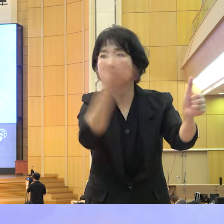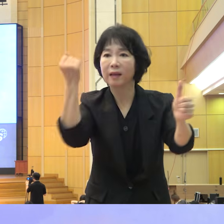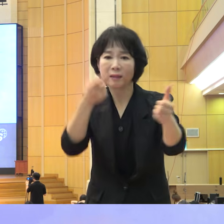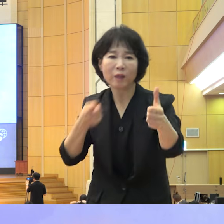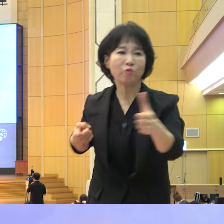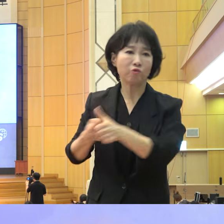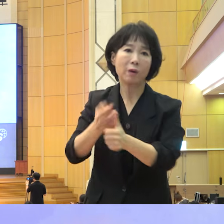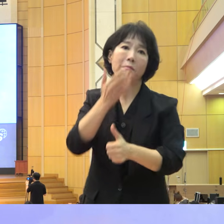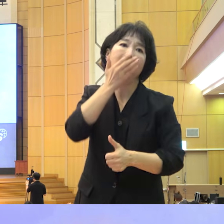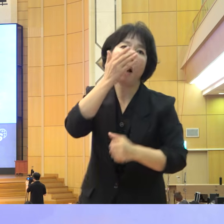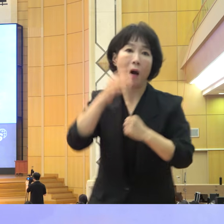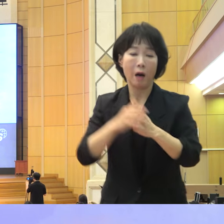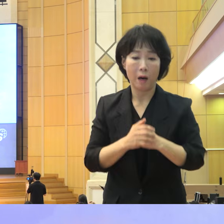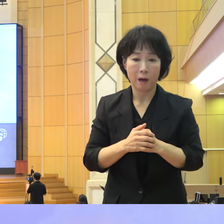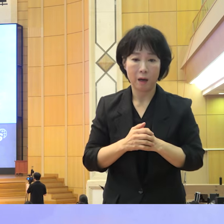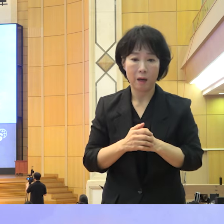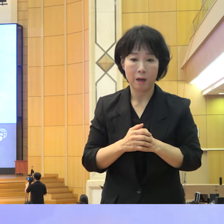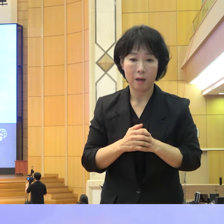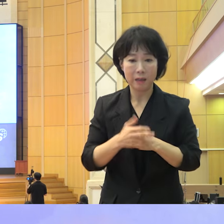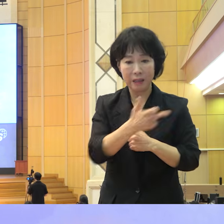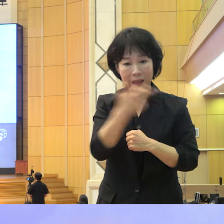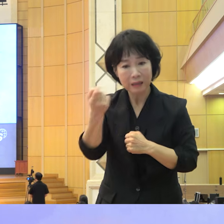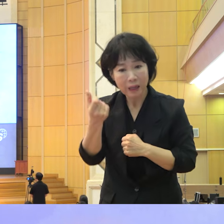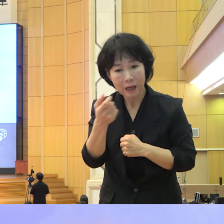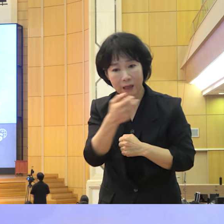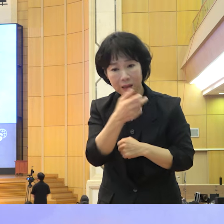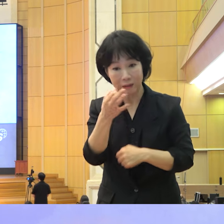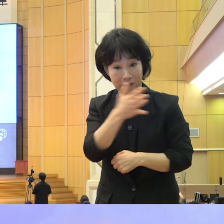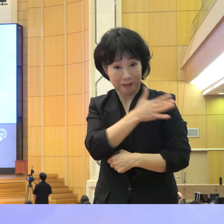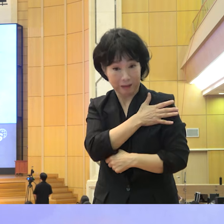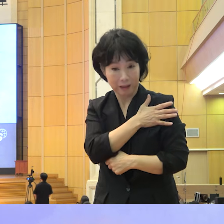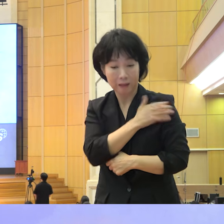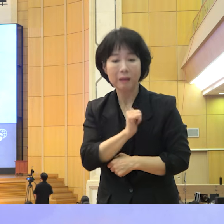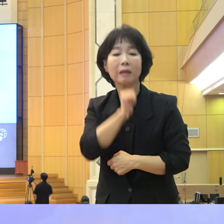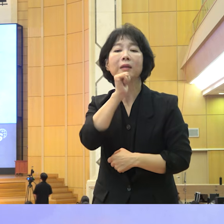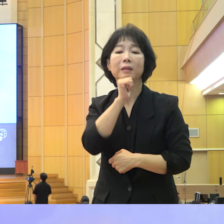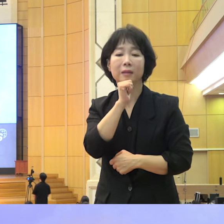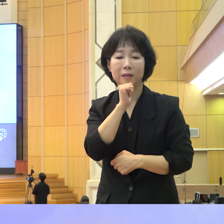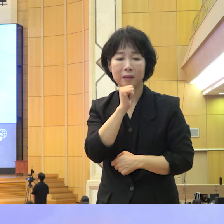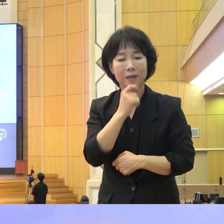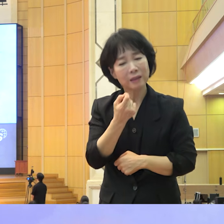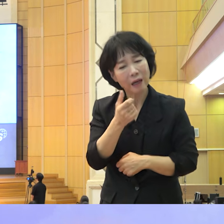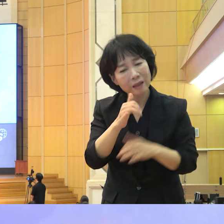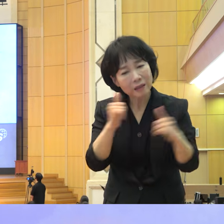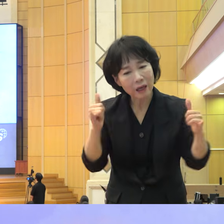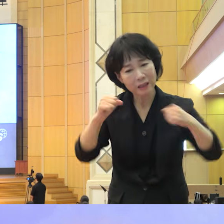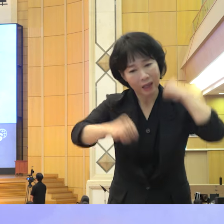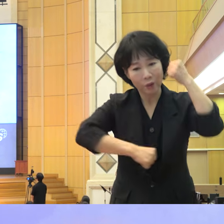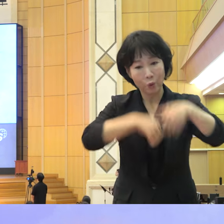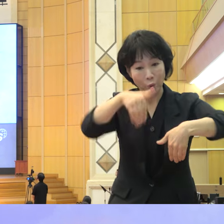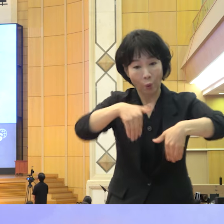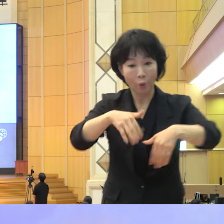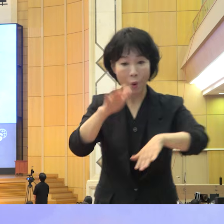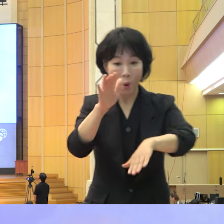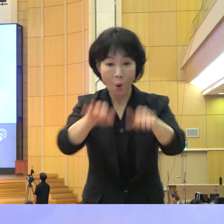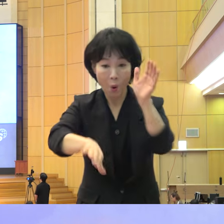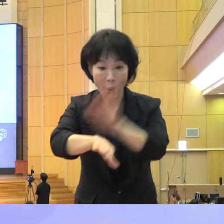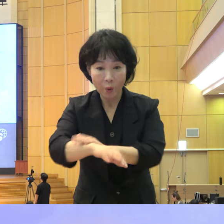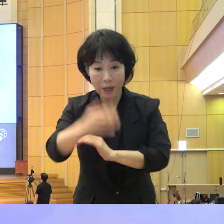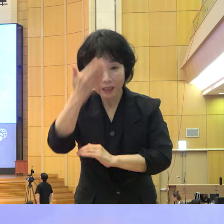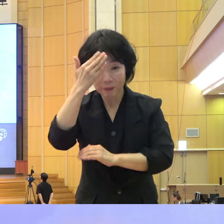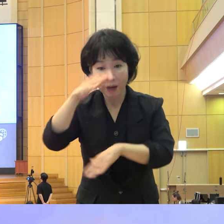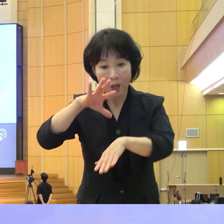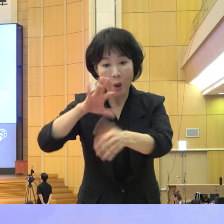하더라. 그가 모든 자 곧 작은 자나 큰 자나 부자나 가난한 자나 자유인이나 종들에게나 그 오른손에나 이마에나 표를 받게